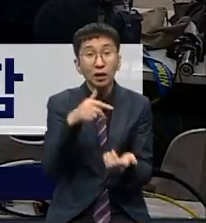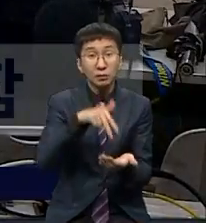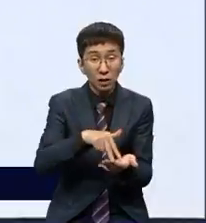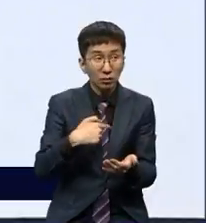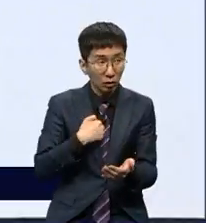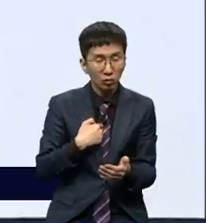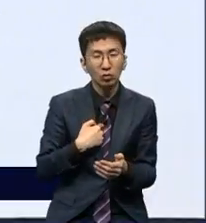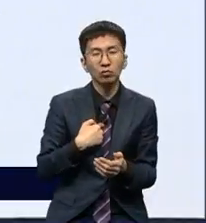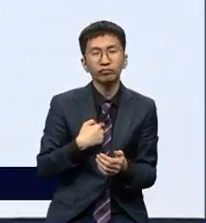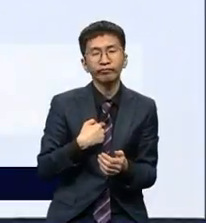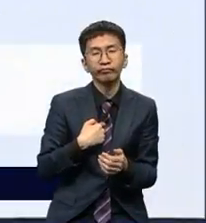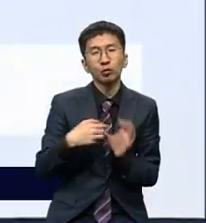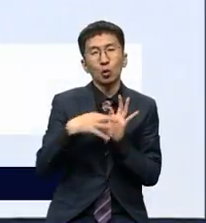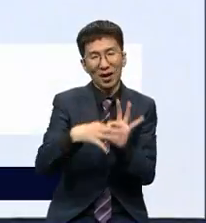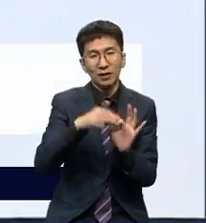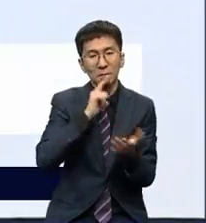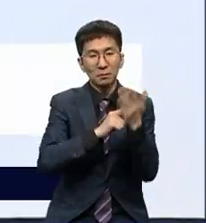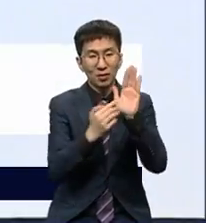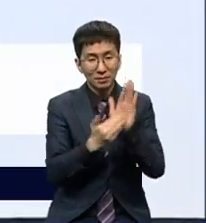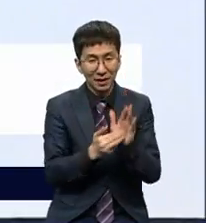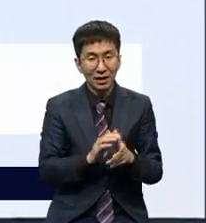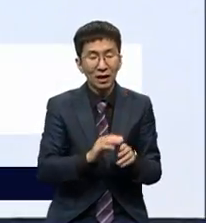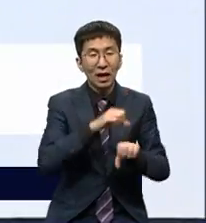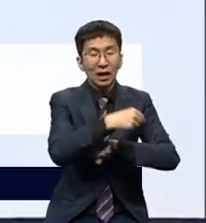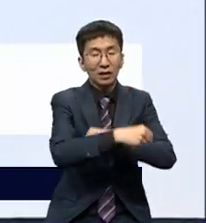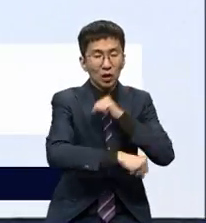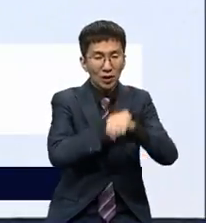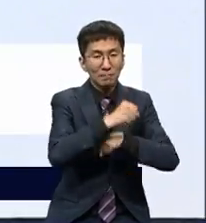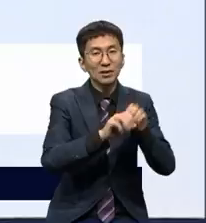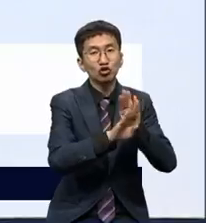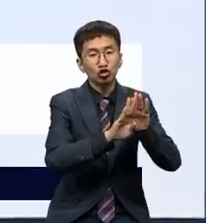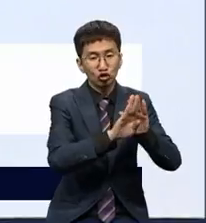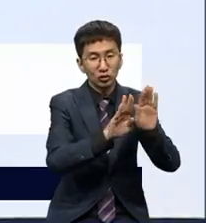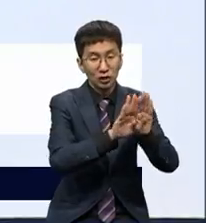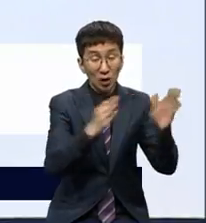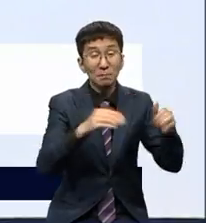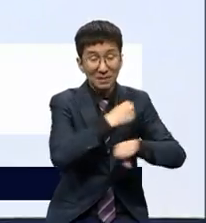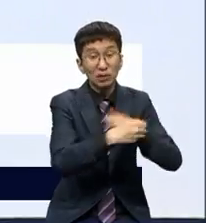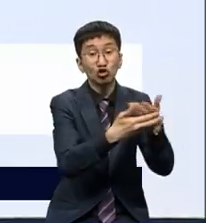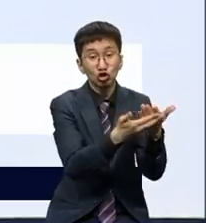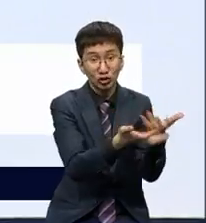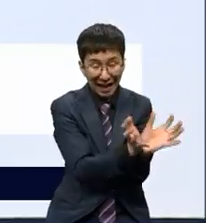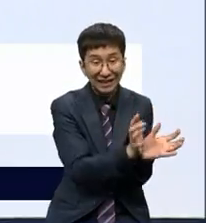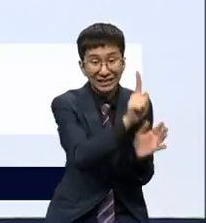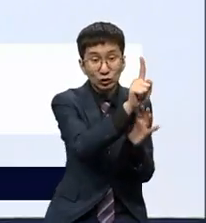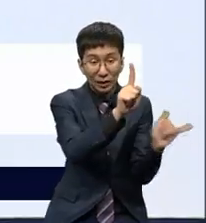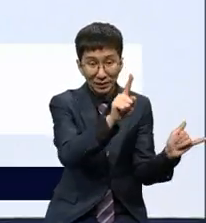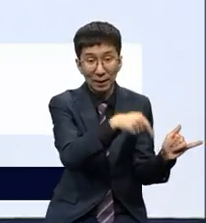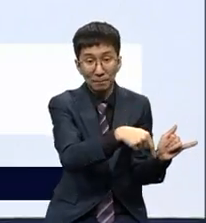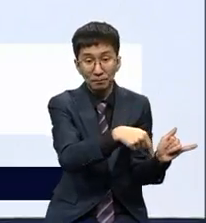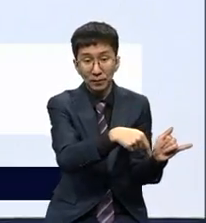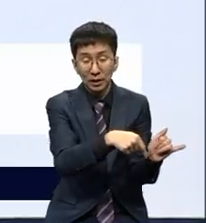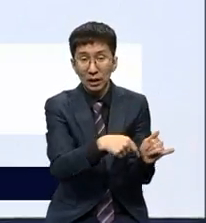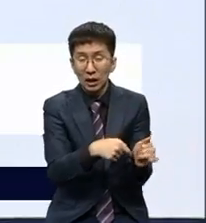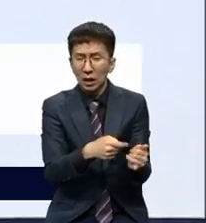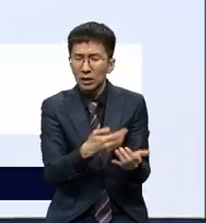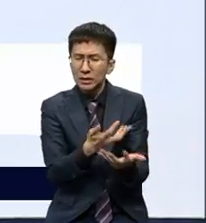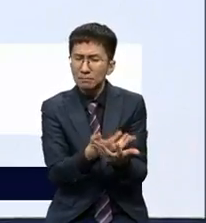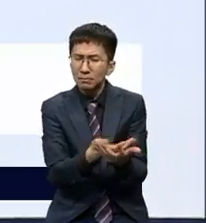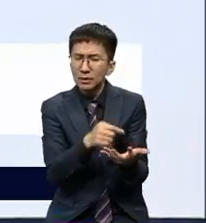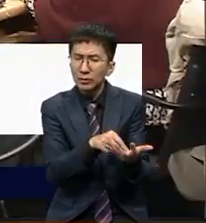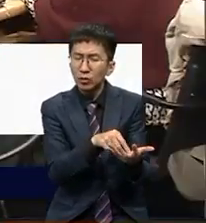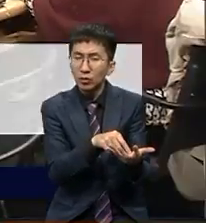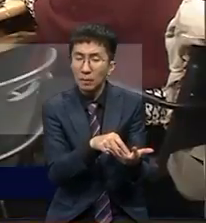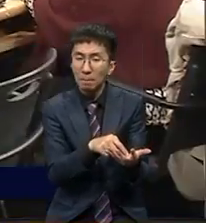포함됐습니다. 열린민주당 한 명의 의원과 관련하여 업무상 비밀 이용 의혹 한 건이